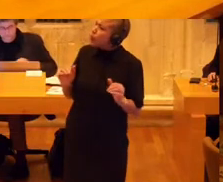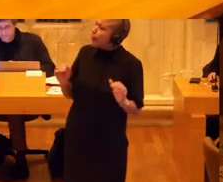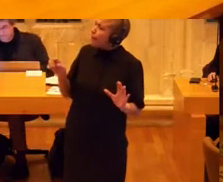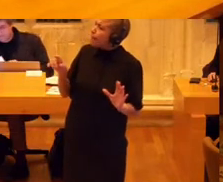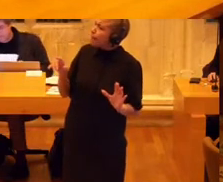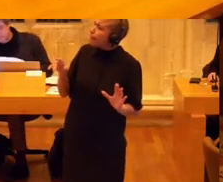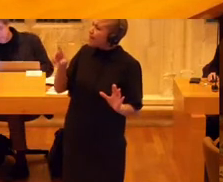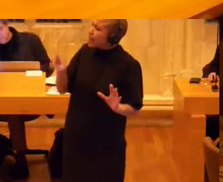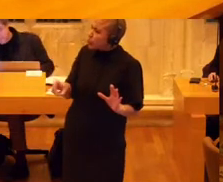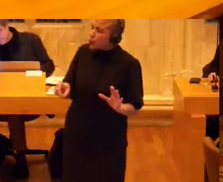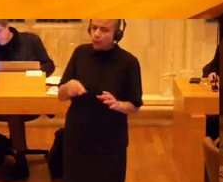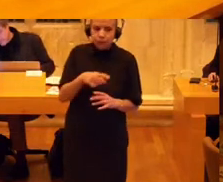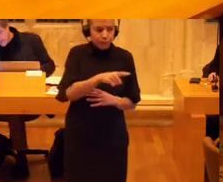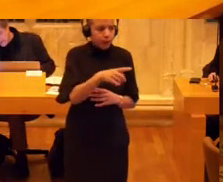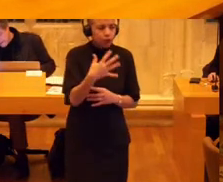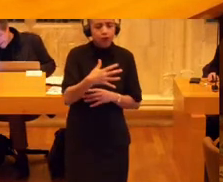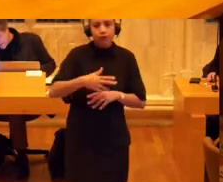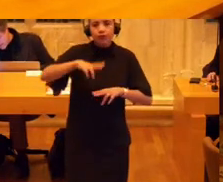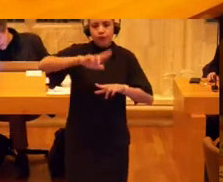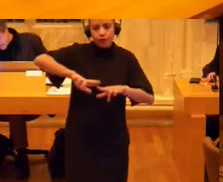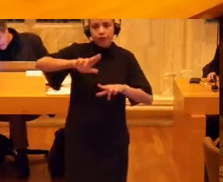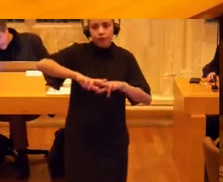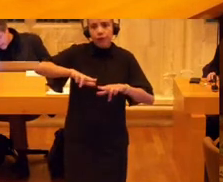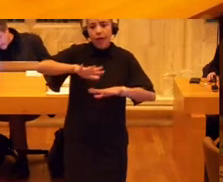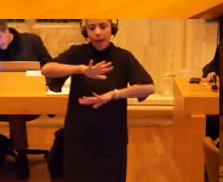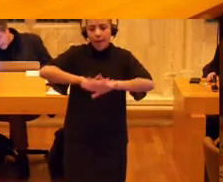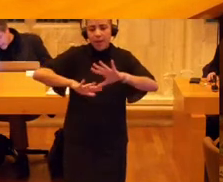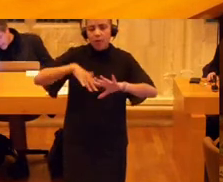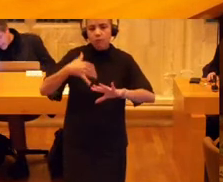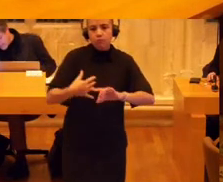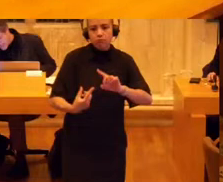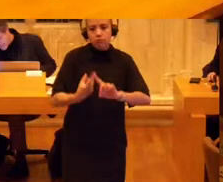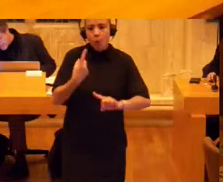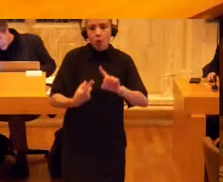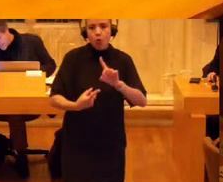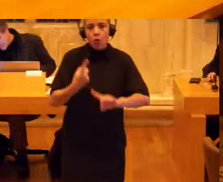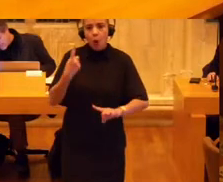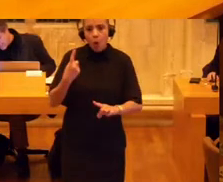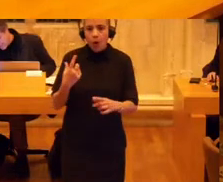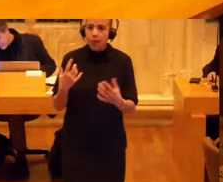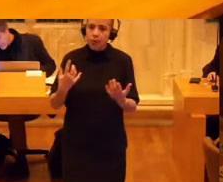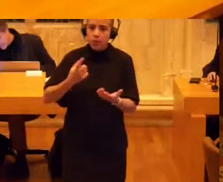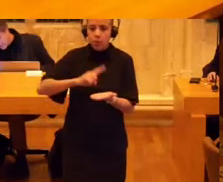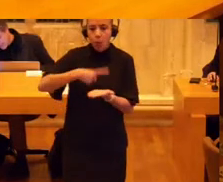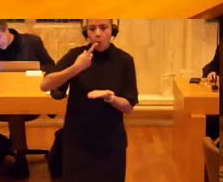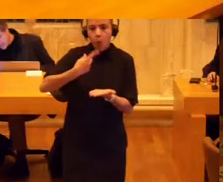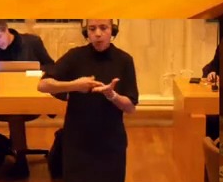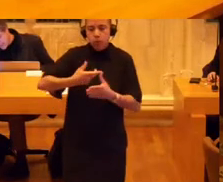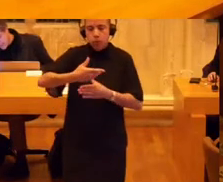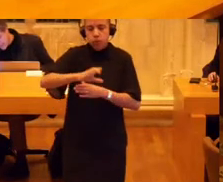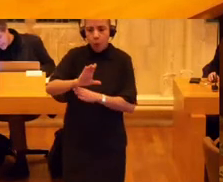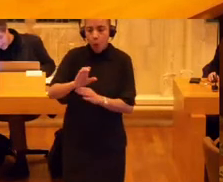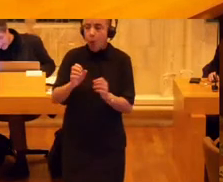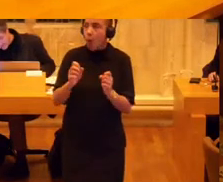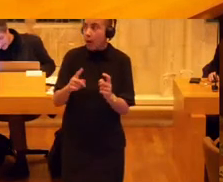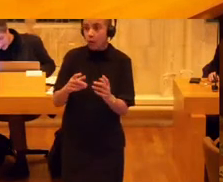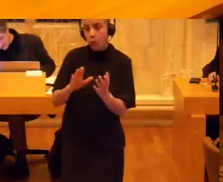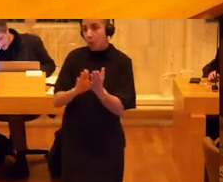extrêmement important, très coûteux. Bravo hein, de faire ça, mais quel sera